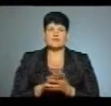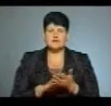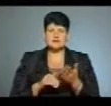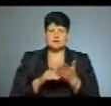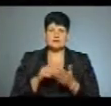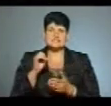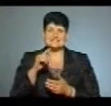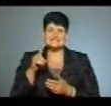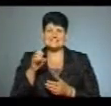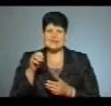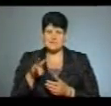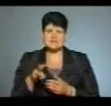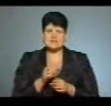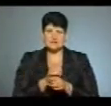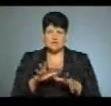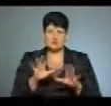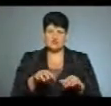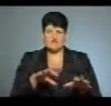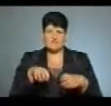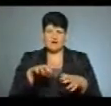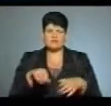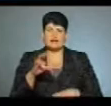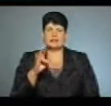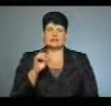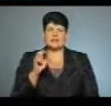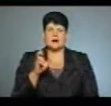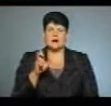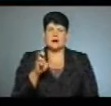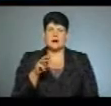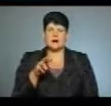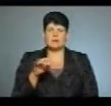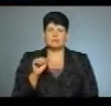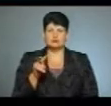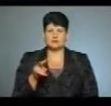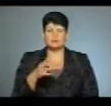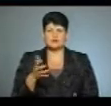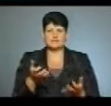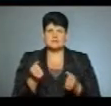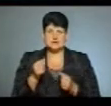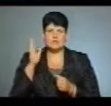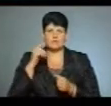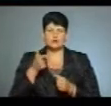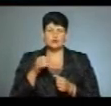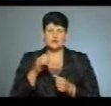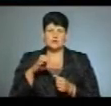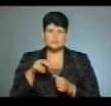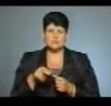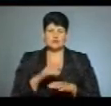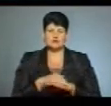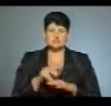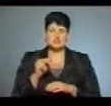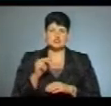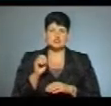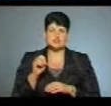допомогою земснаряду, робітники будуть викачувати намул. Ми взяли на водгоспі, вулиця Чехова. Він